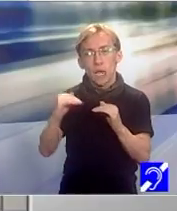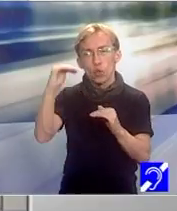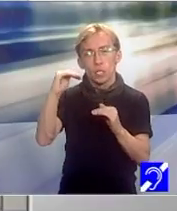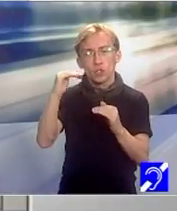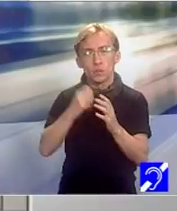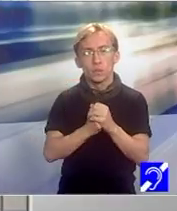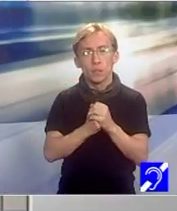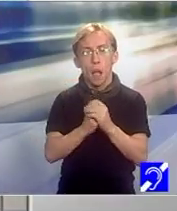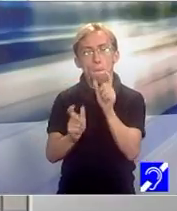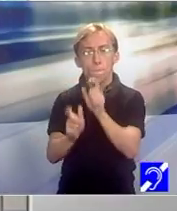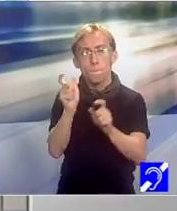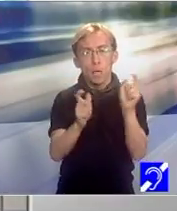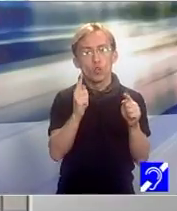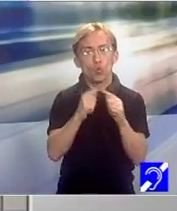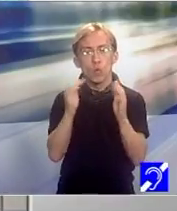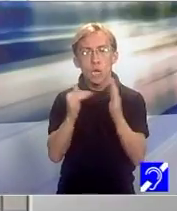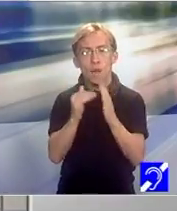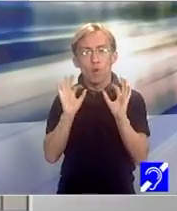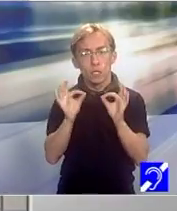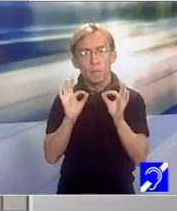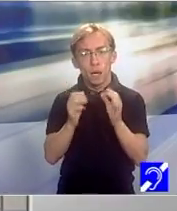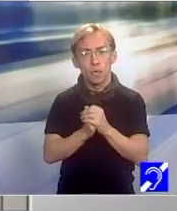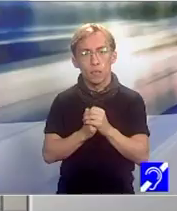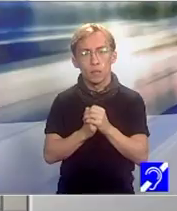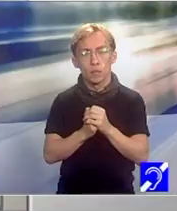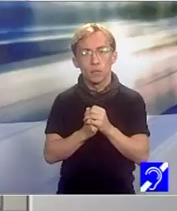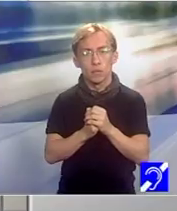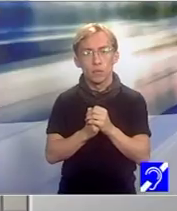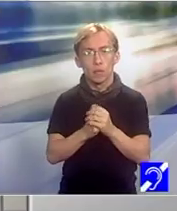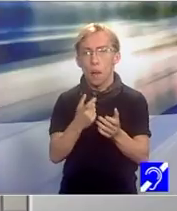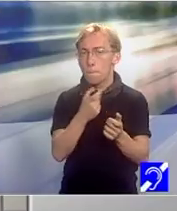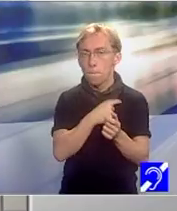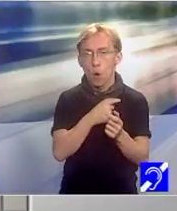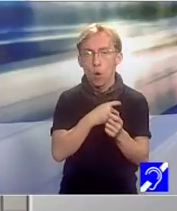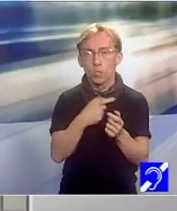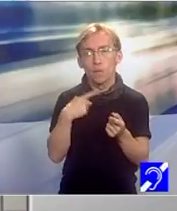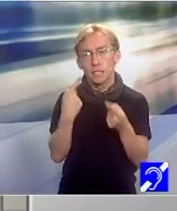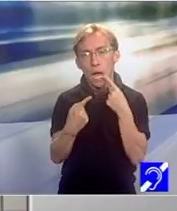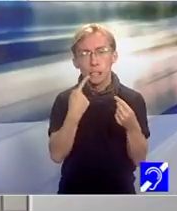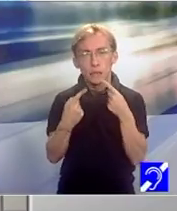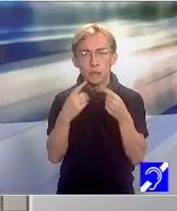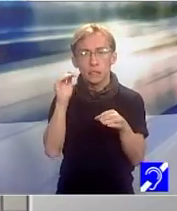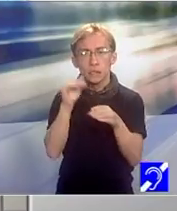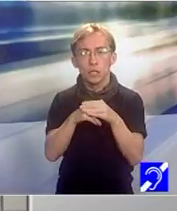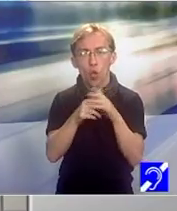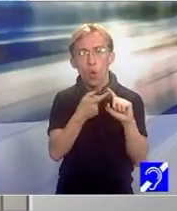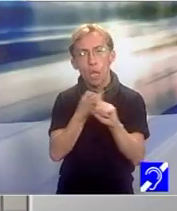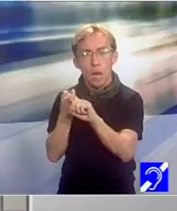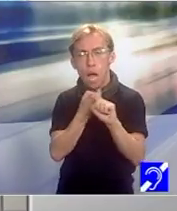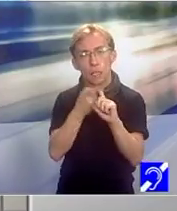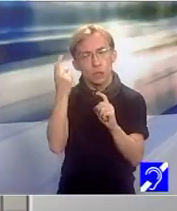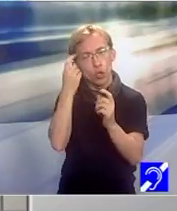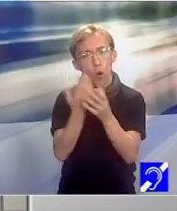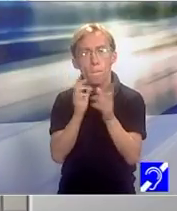cazul persoanelor cu nevoi speciale anumite probleme specifice adolescenței. Pot fi și acestea abordate într-o relație de consiliere, de